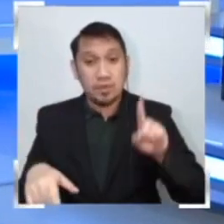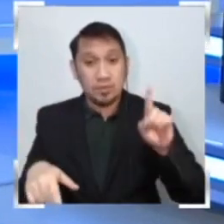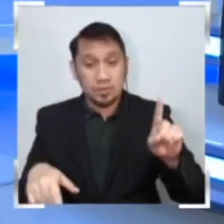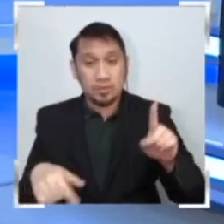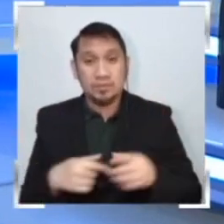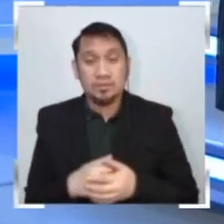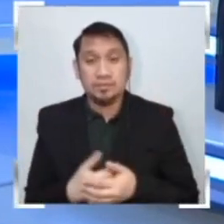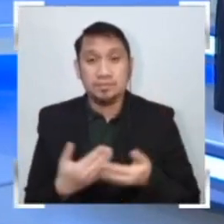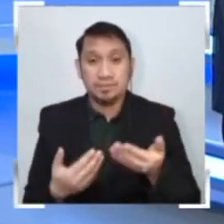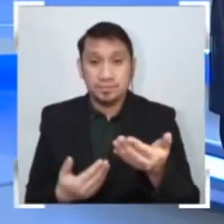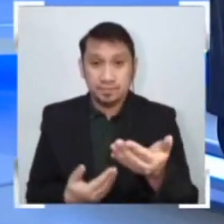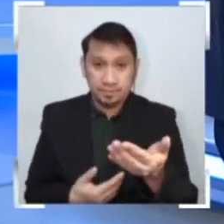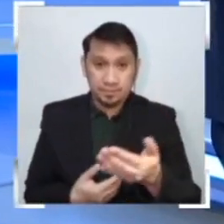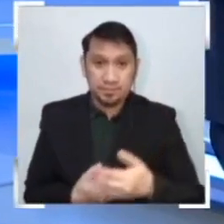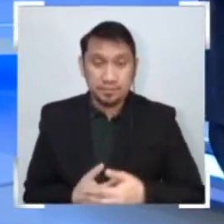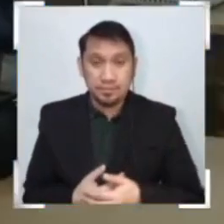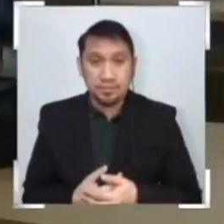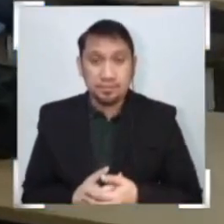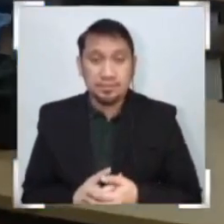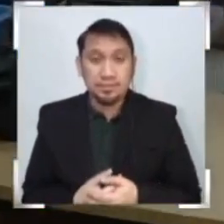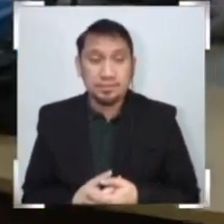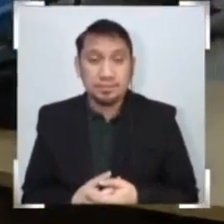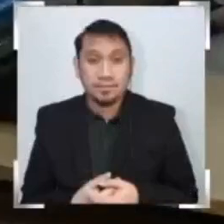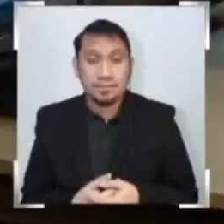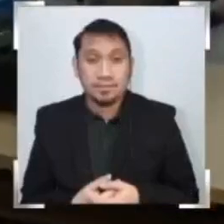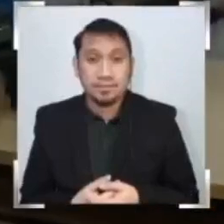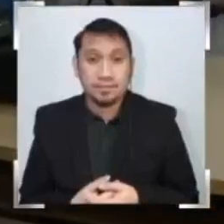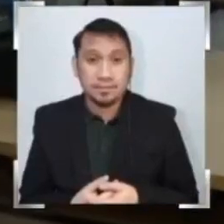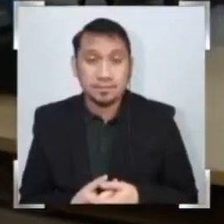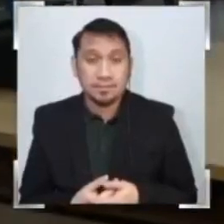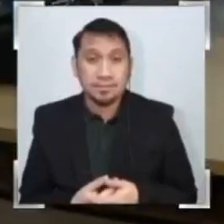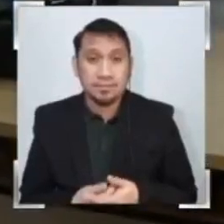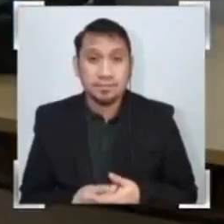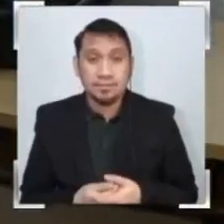Saksi si Joseph Morong.